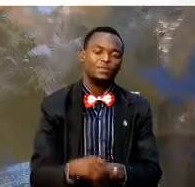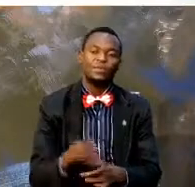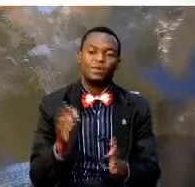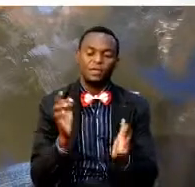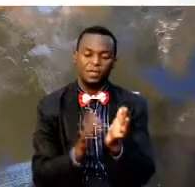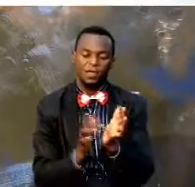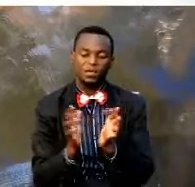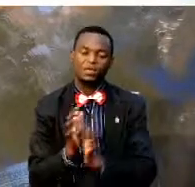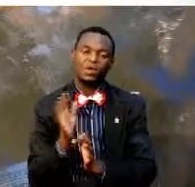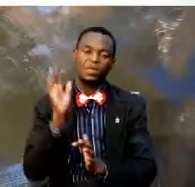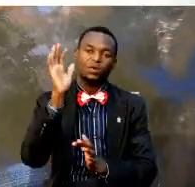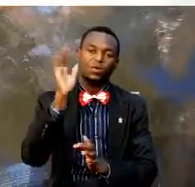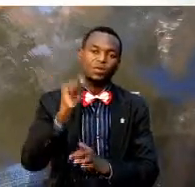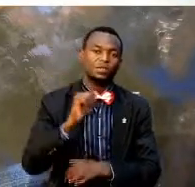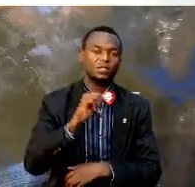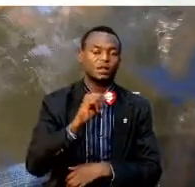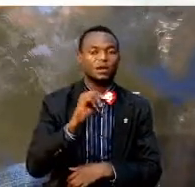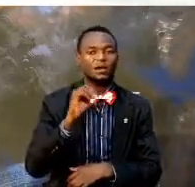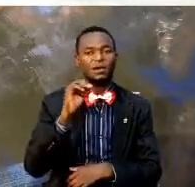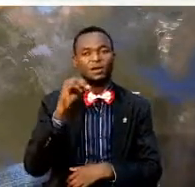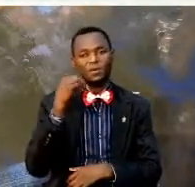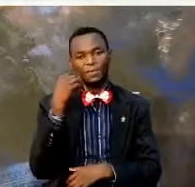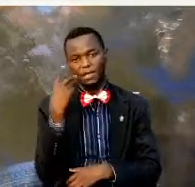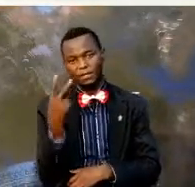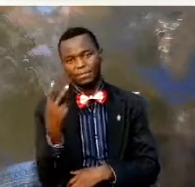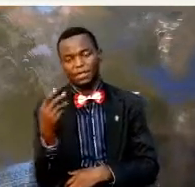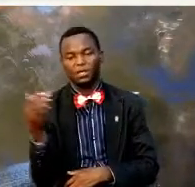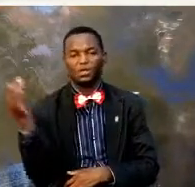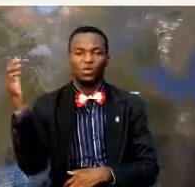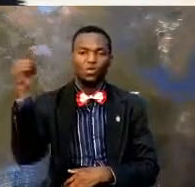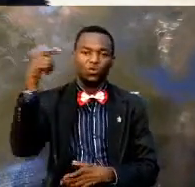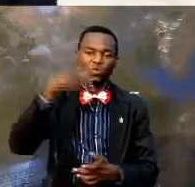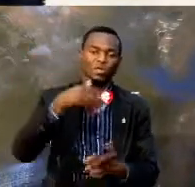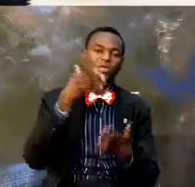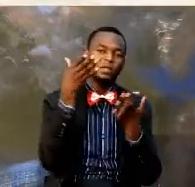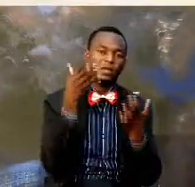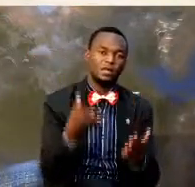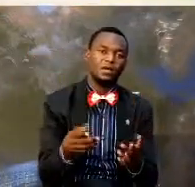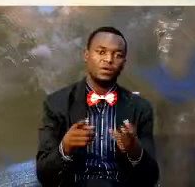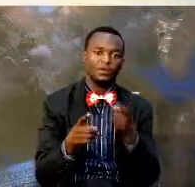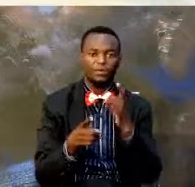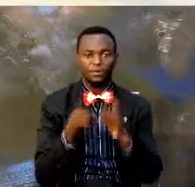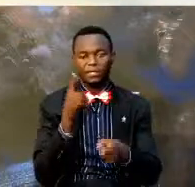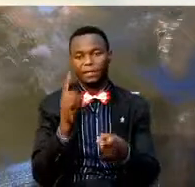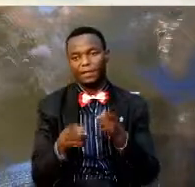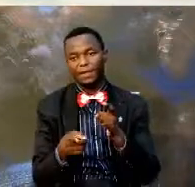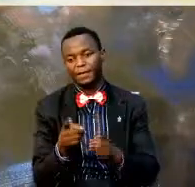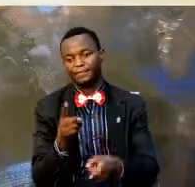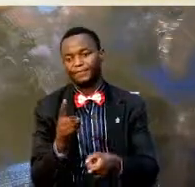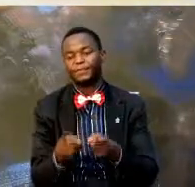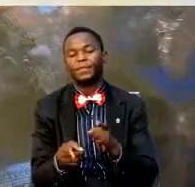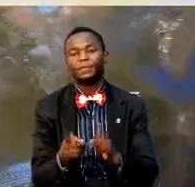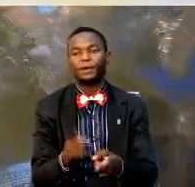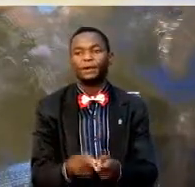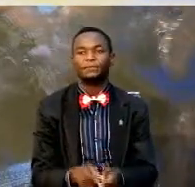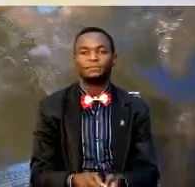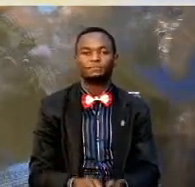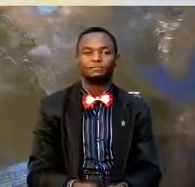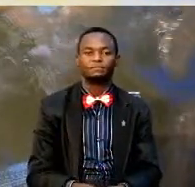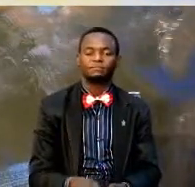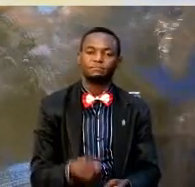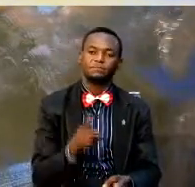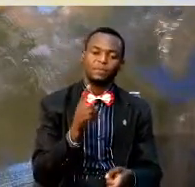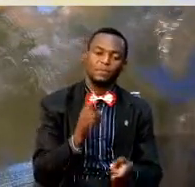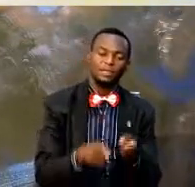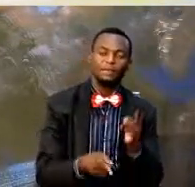Yesu akuita ubeti wa pili. Uje leo. Tembea. Tembea, tembea uje mbele.